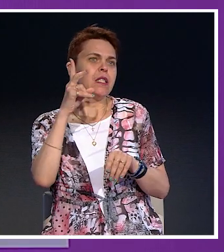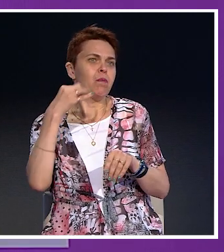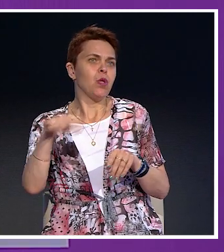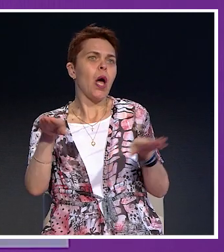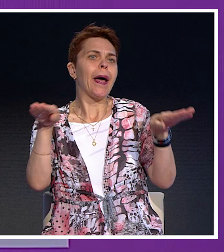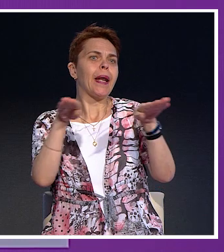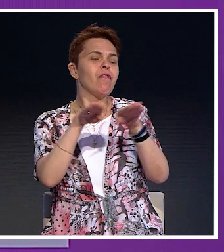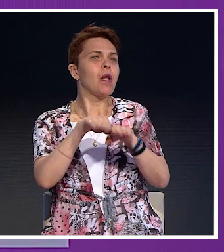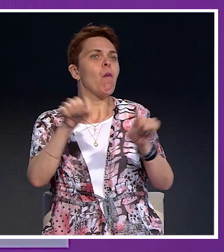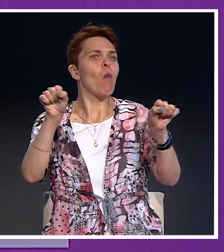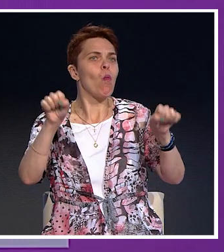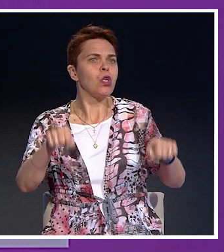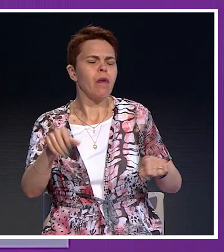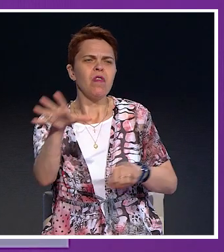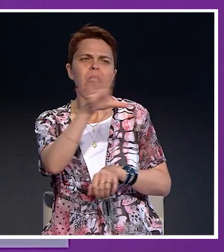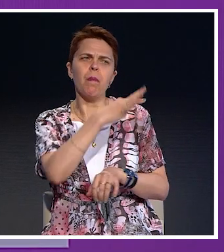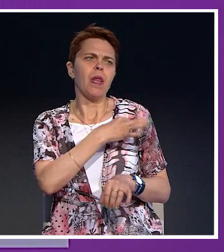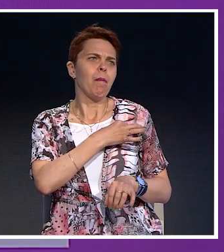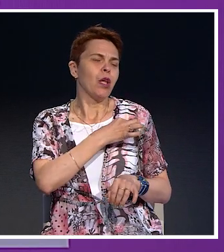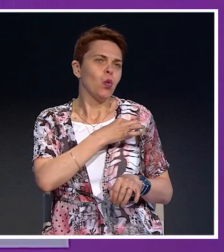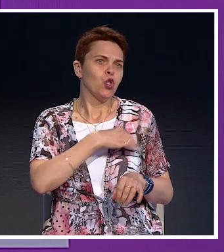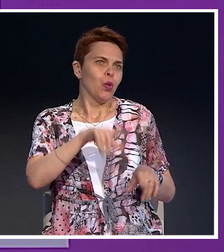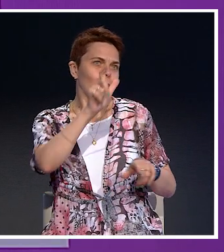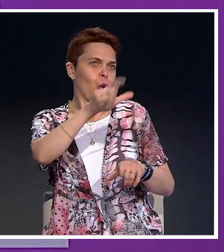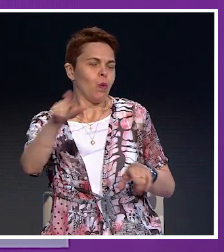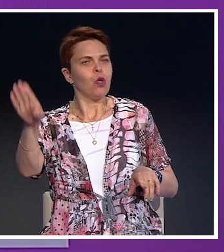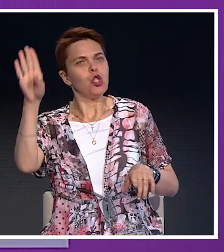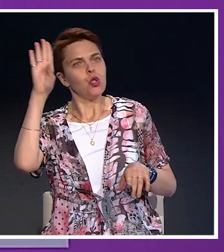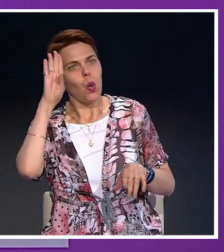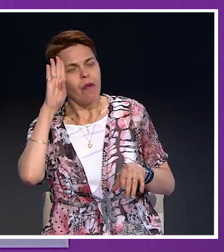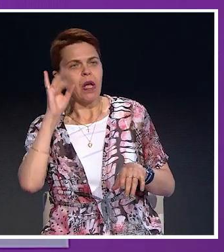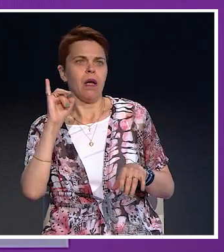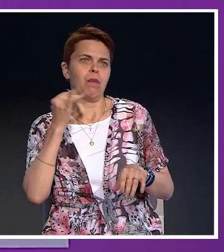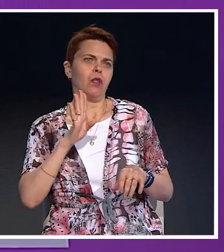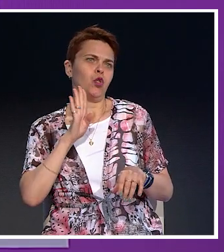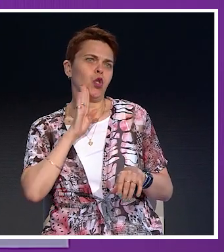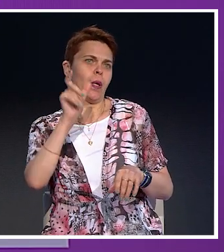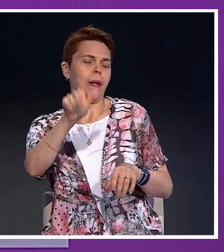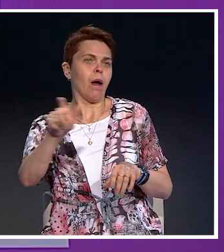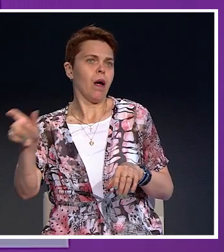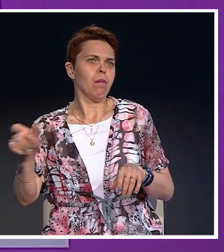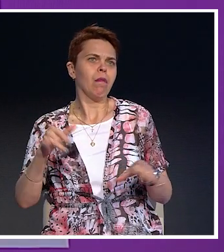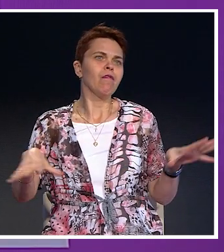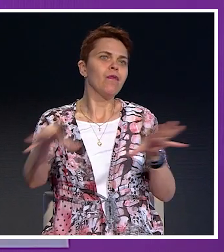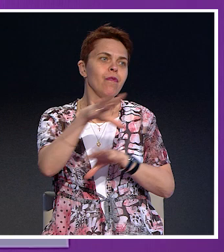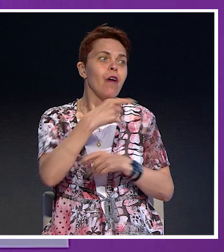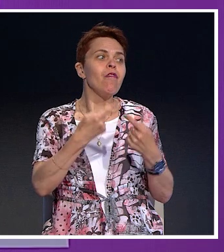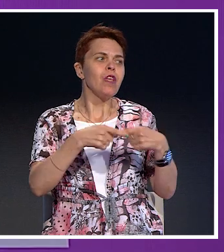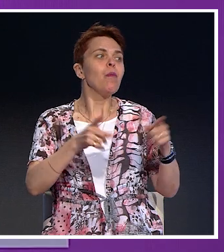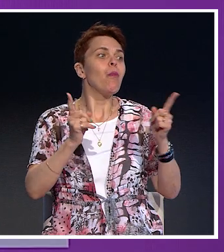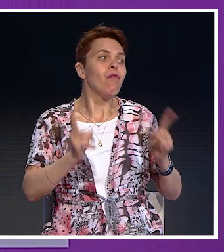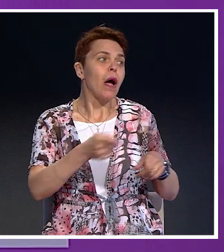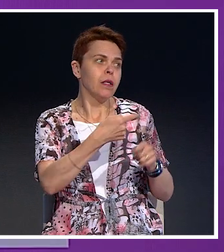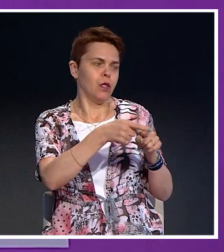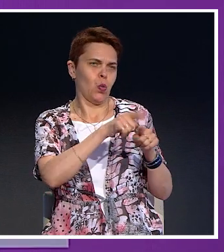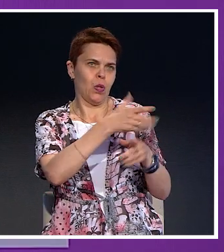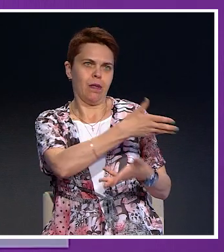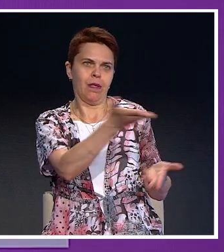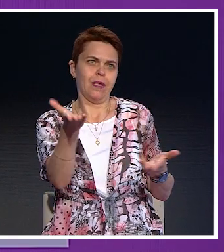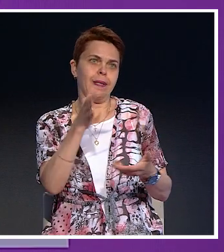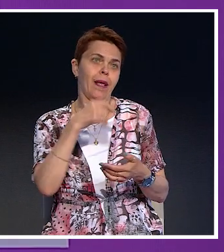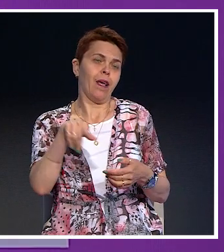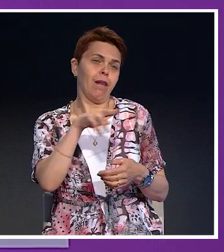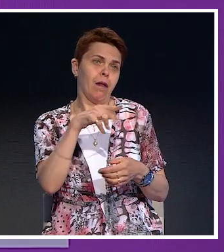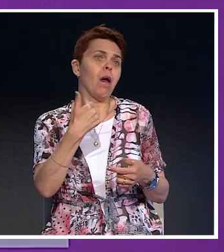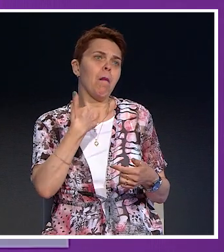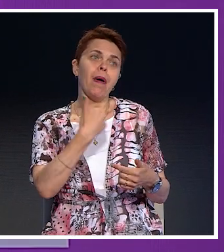об'єднанню «Рівні можливості», всім небайдужим людям, чоловікам та жінкам, завдяки яким відбувається наш сьогодні захід.